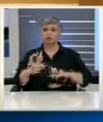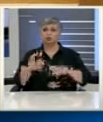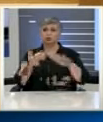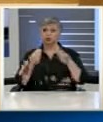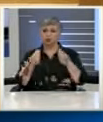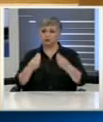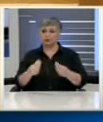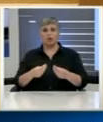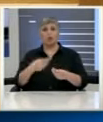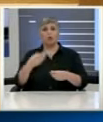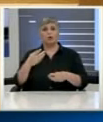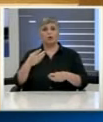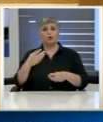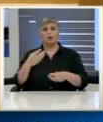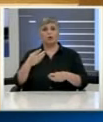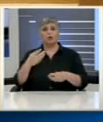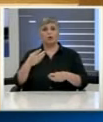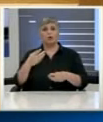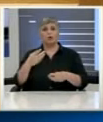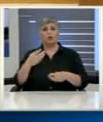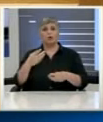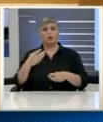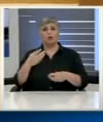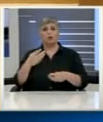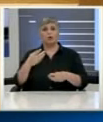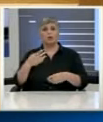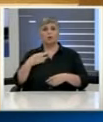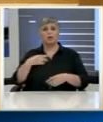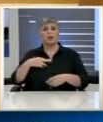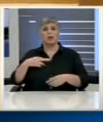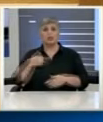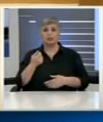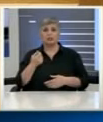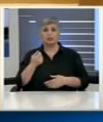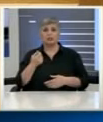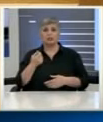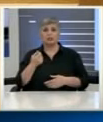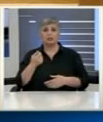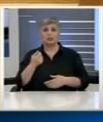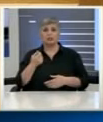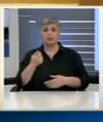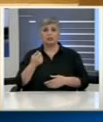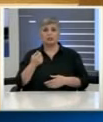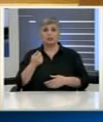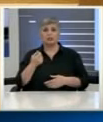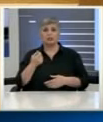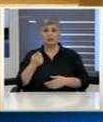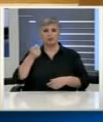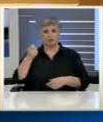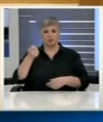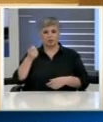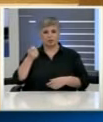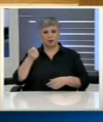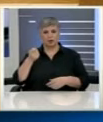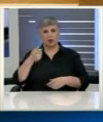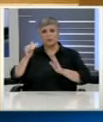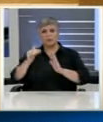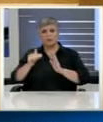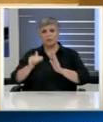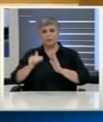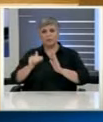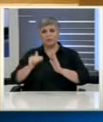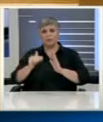καλά και τα επιτόκια χρέωση αποδόσεις